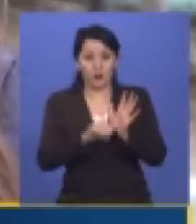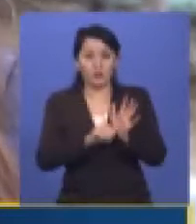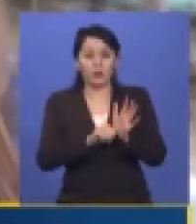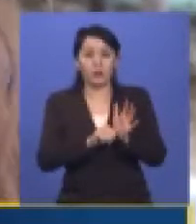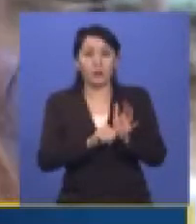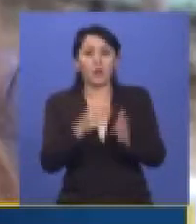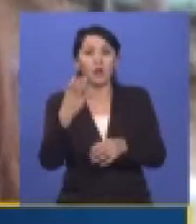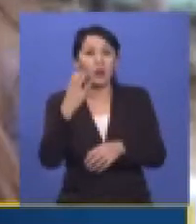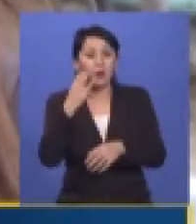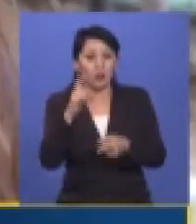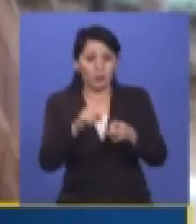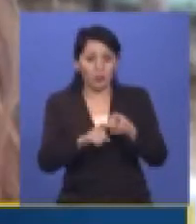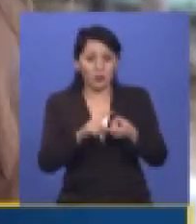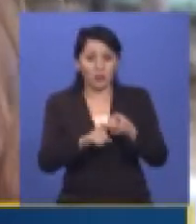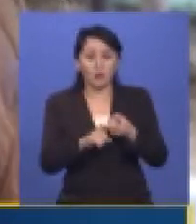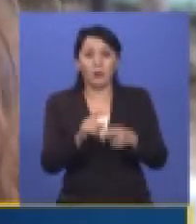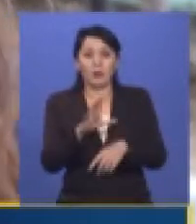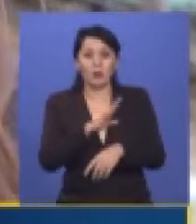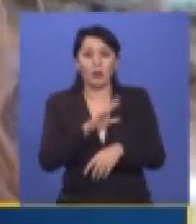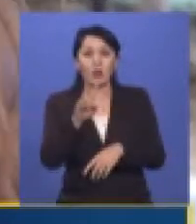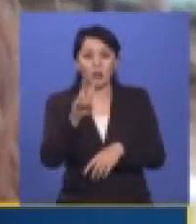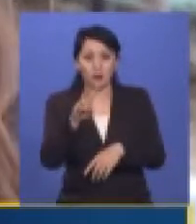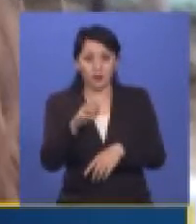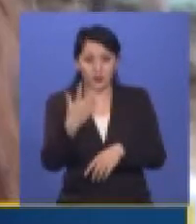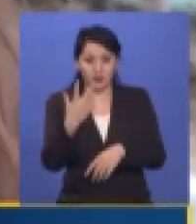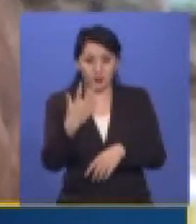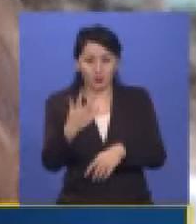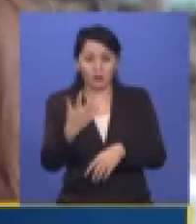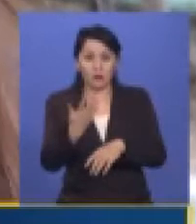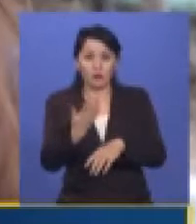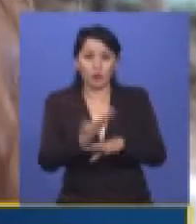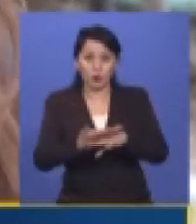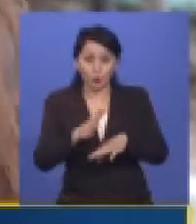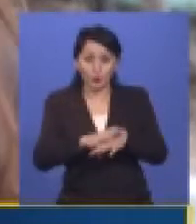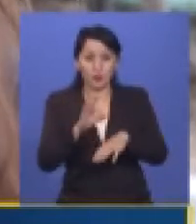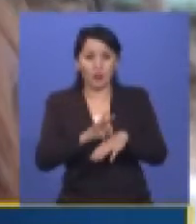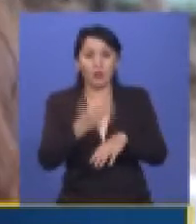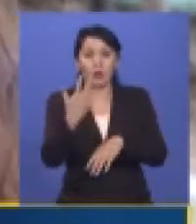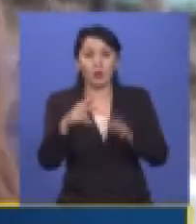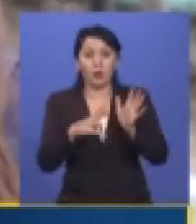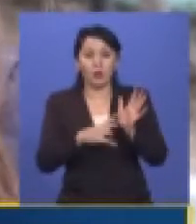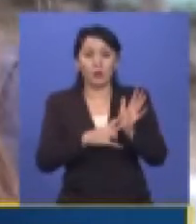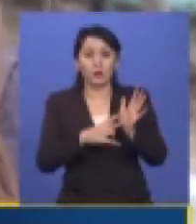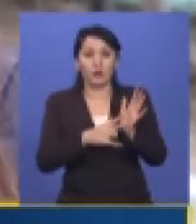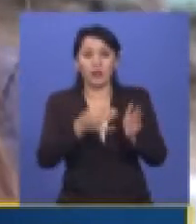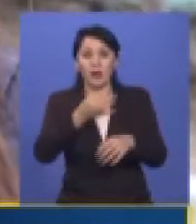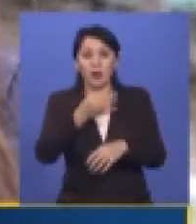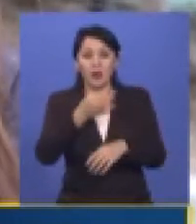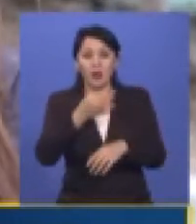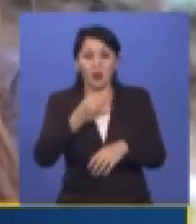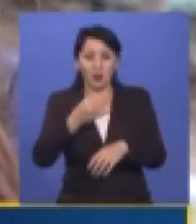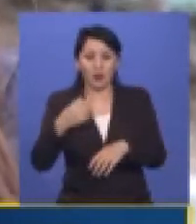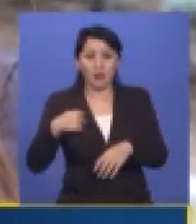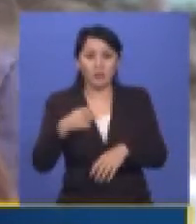коронавирус инфекциясын жұқтырды. Оның ішінде 203-і қатты ауырды, 58-і жасанды өкпені